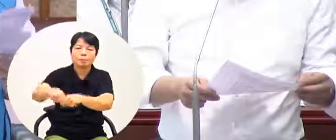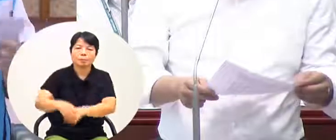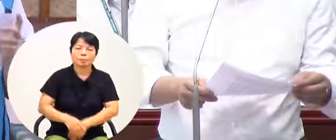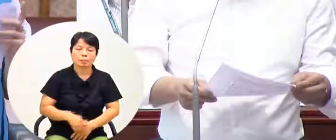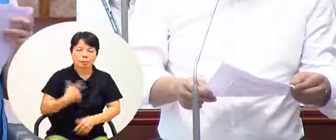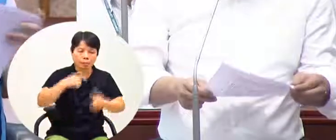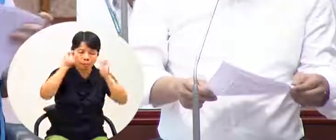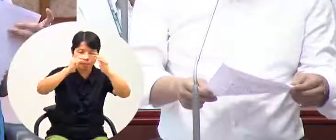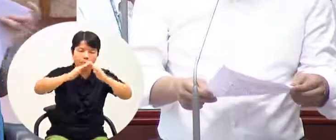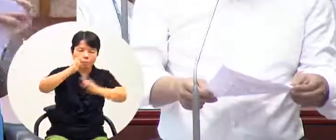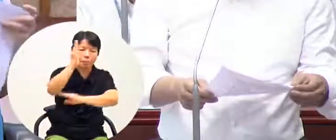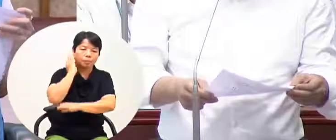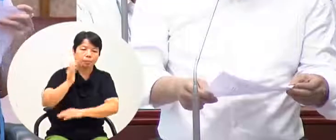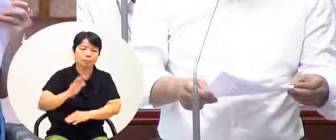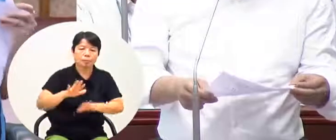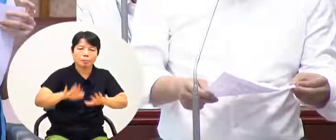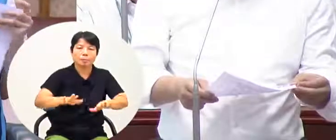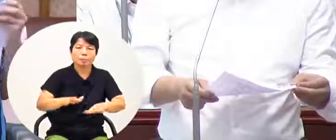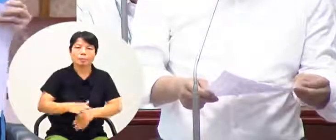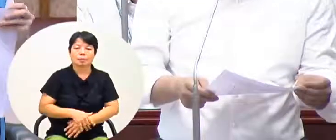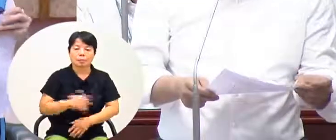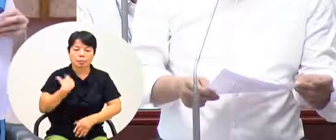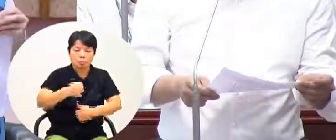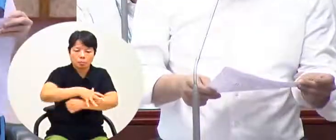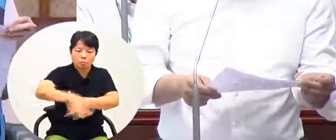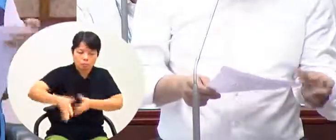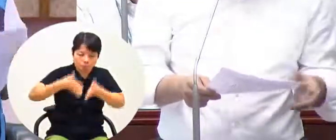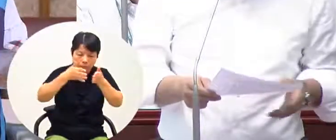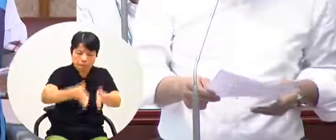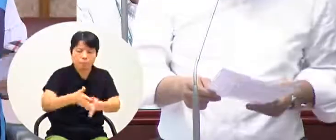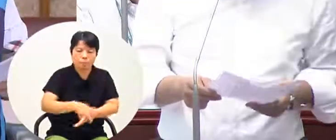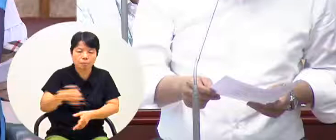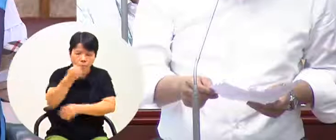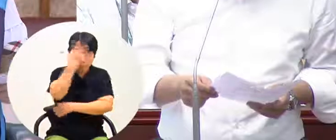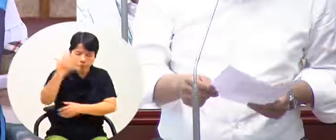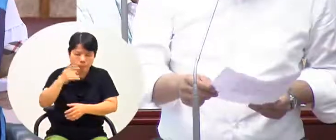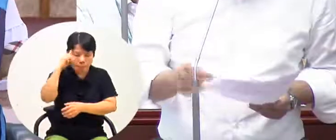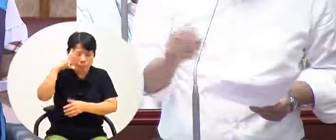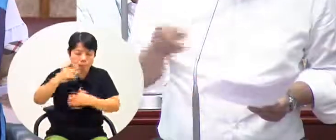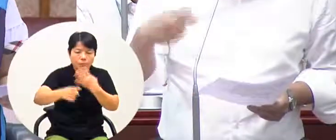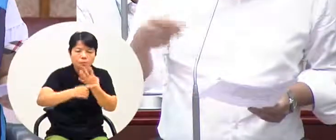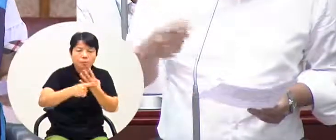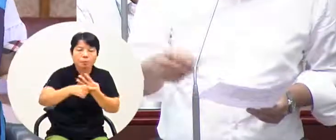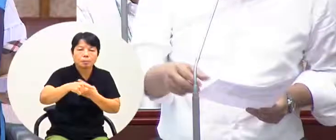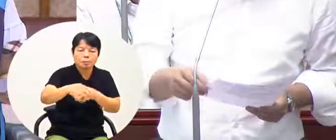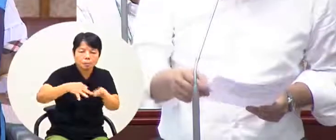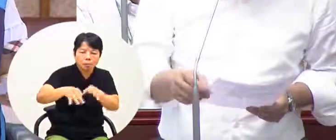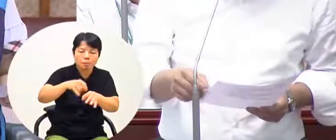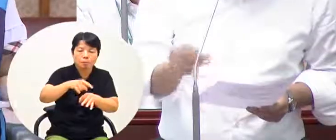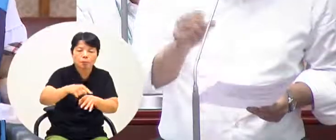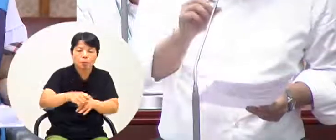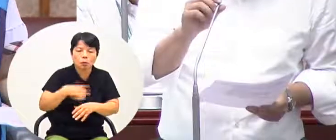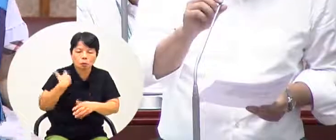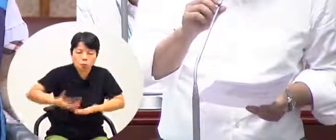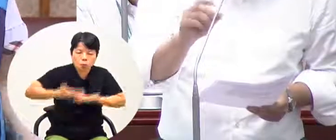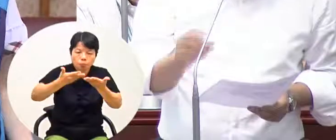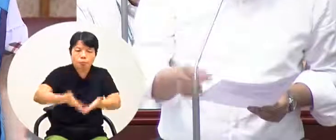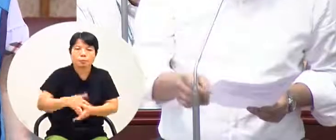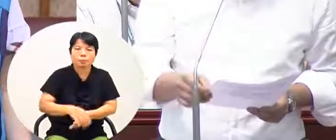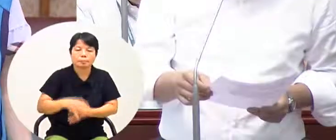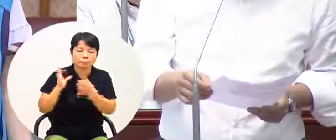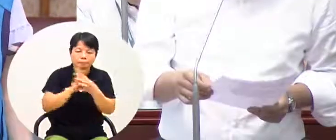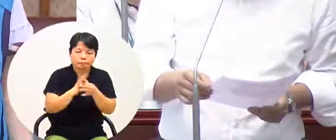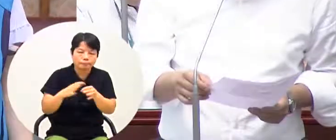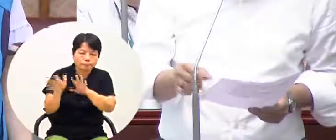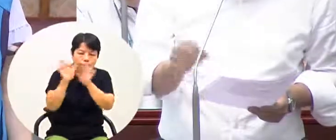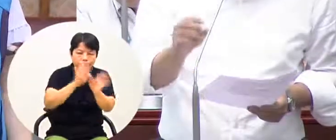很多局处针对这些青年创业，其实有陆陆续续提供这样子的 相同类型的这些发展基地啦，比如说我